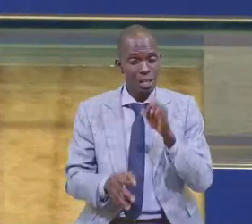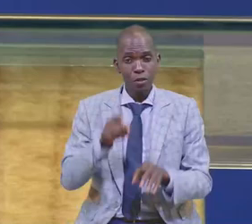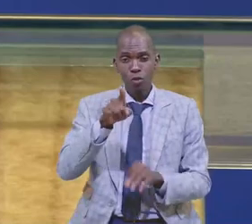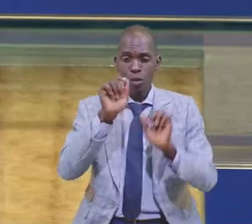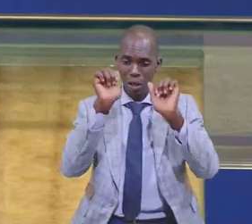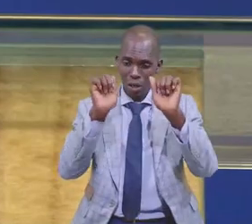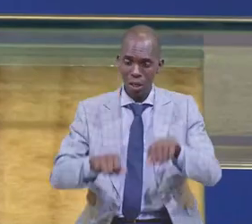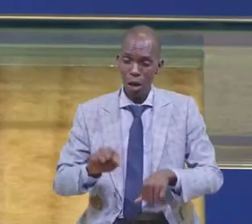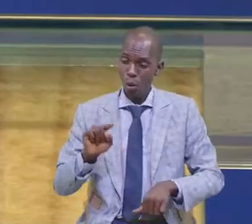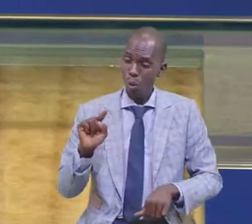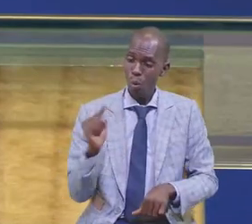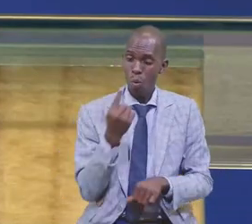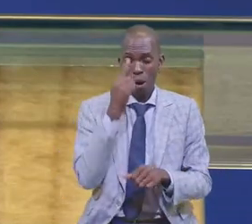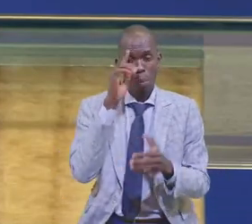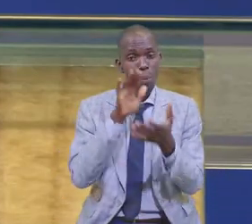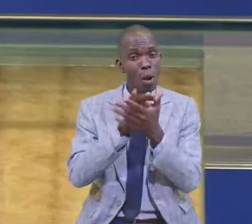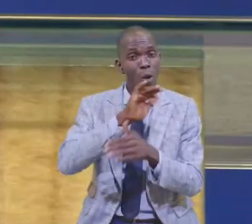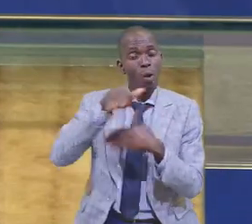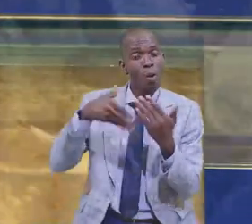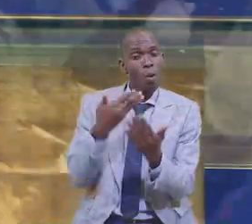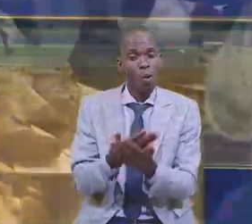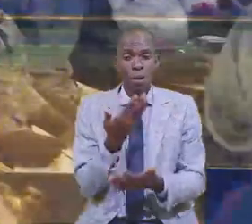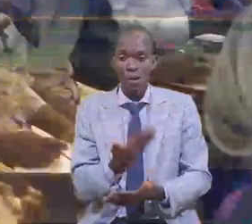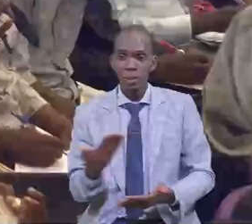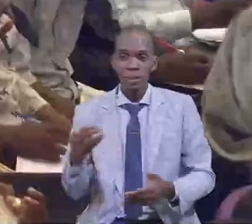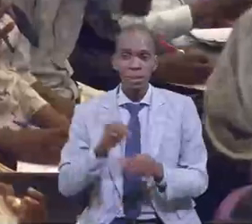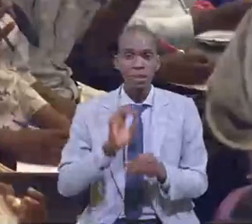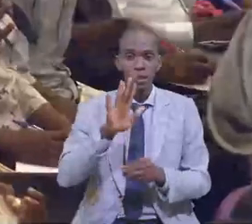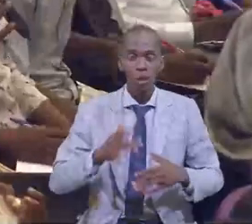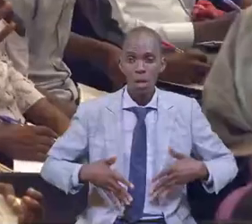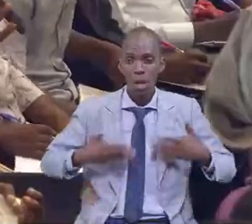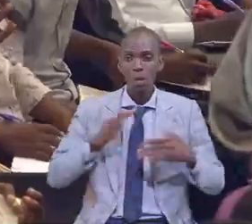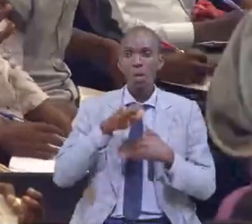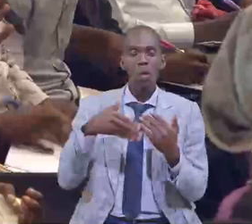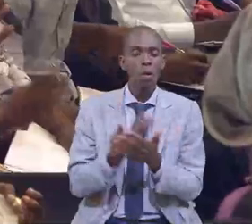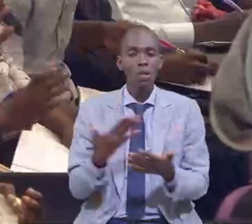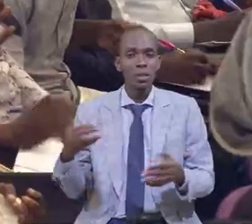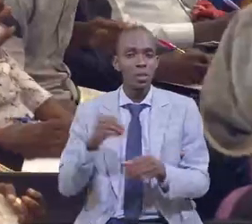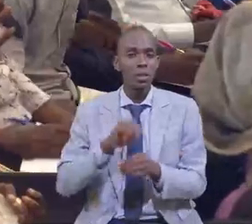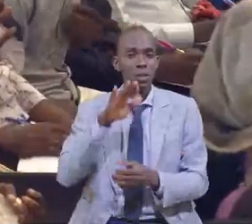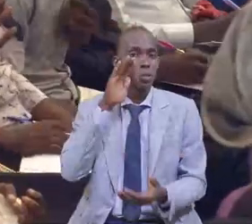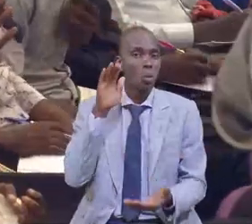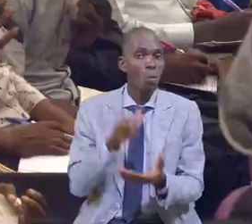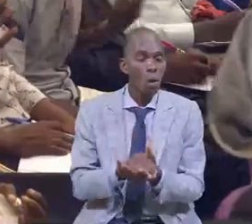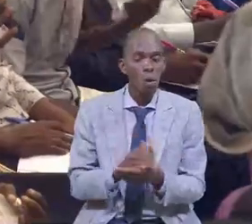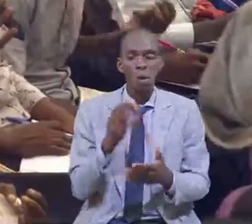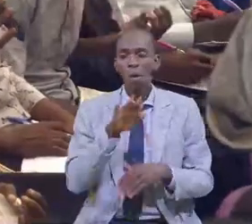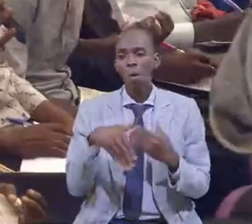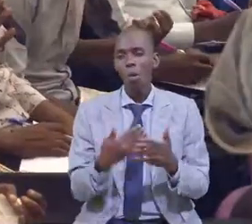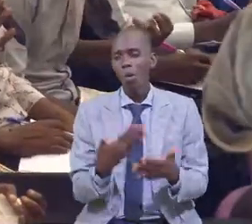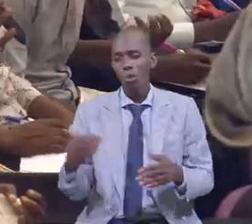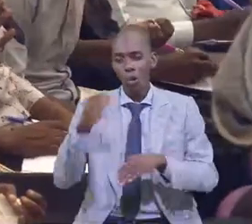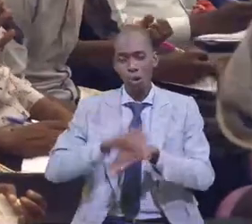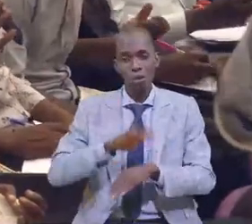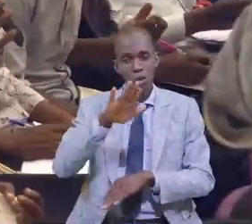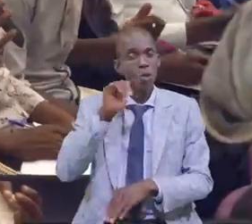que si tu peux, tout est possible dans votre vie, tout dans votre vie, tout dans votre femme, tout